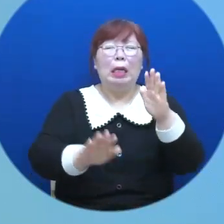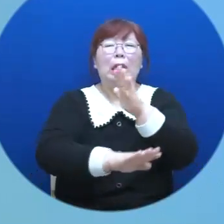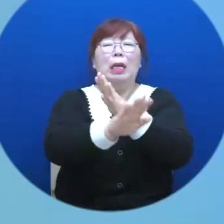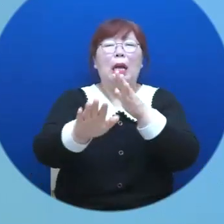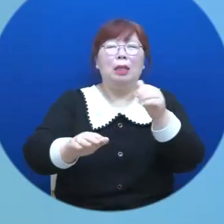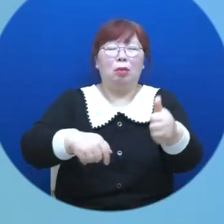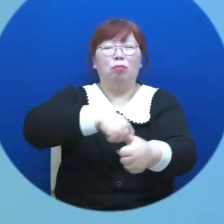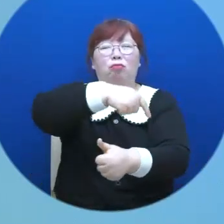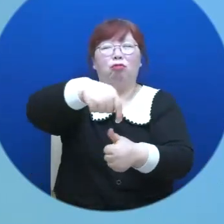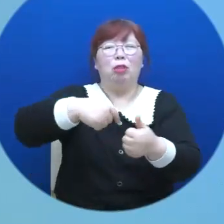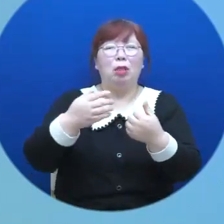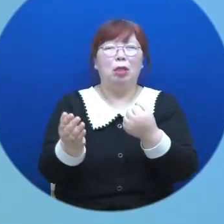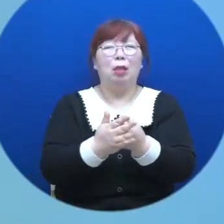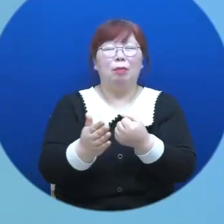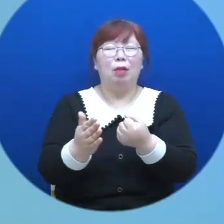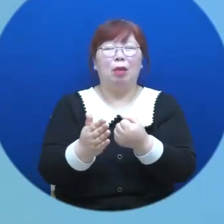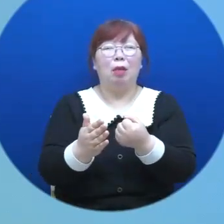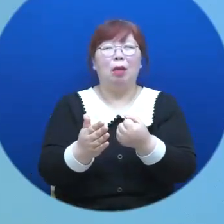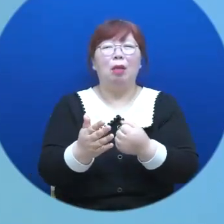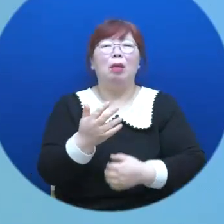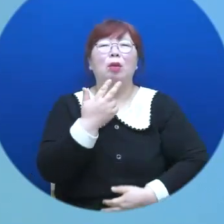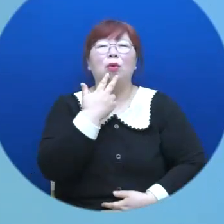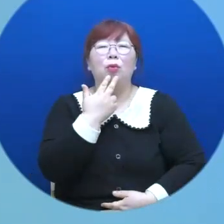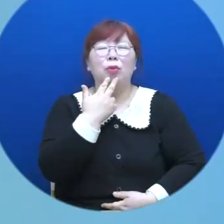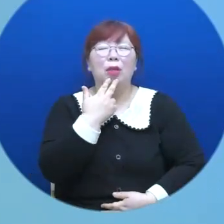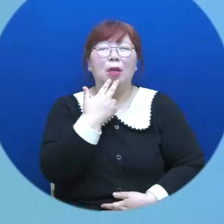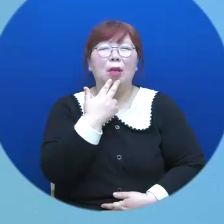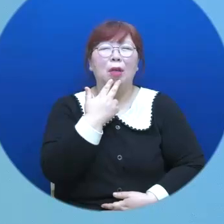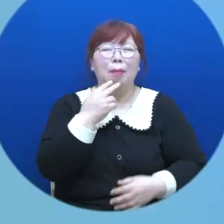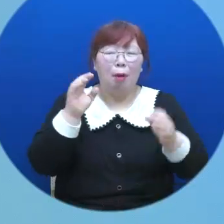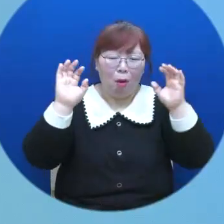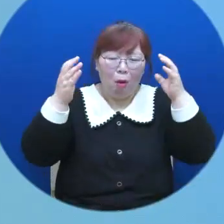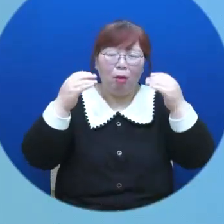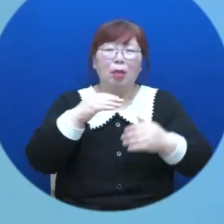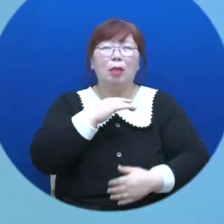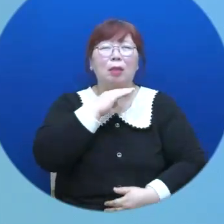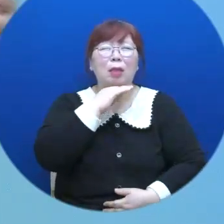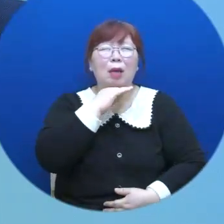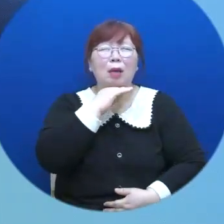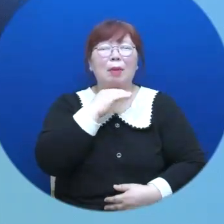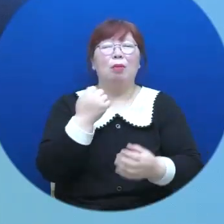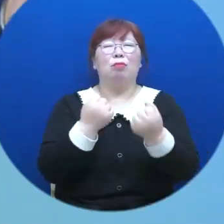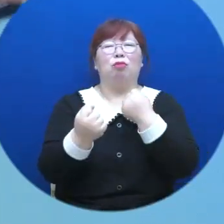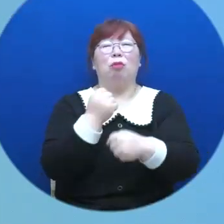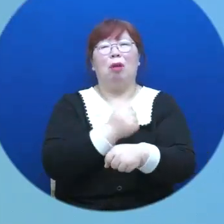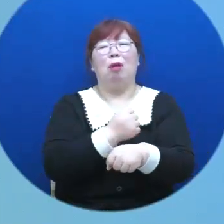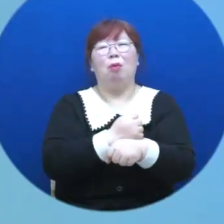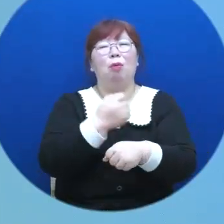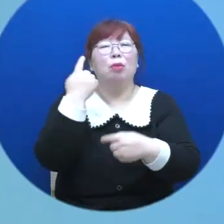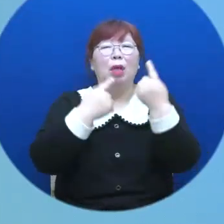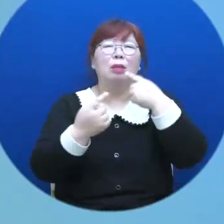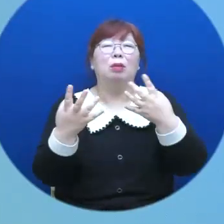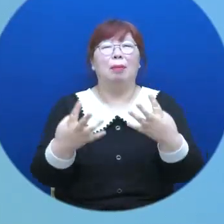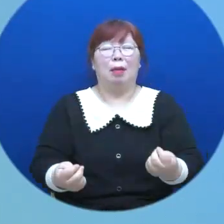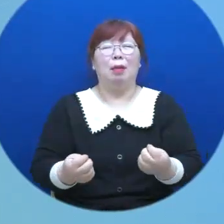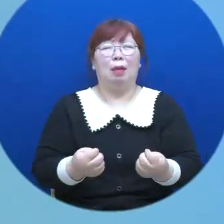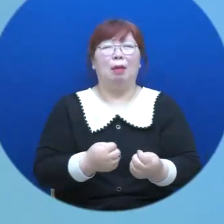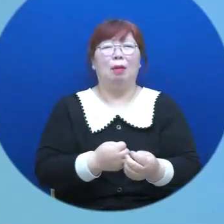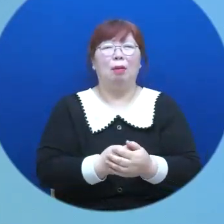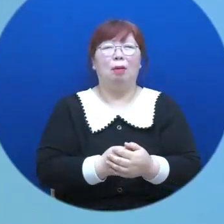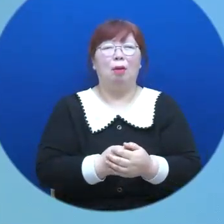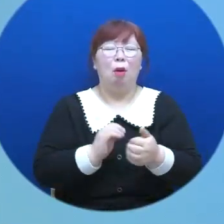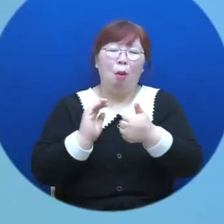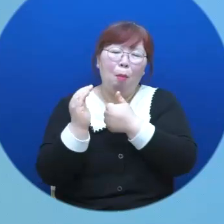때문에 요새 어린 나이의 마음 상처투성이죠. 거기다가 보호해야